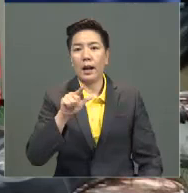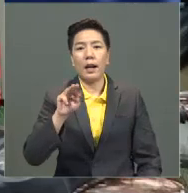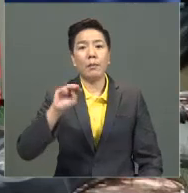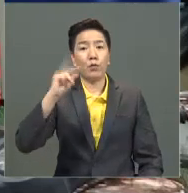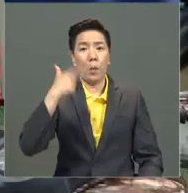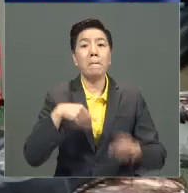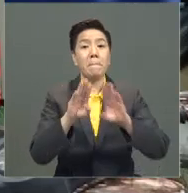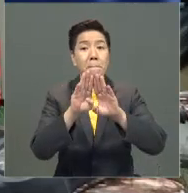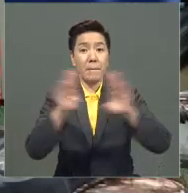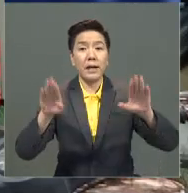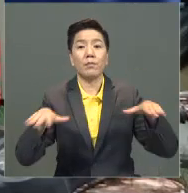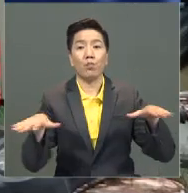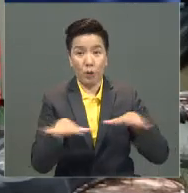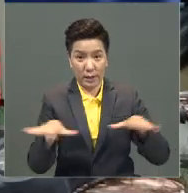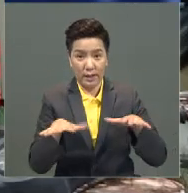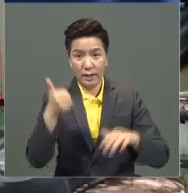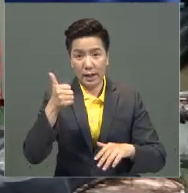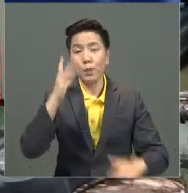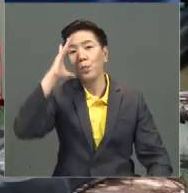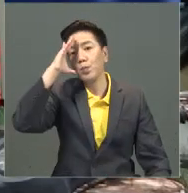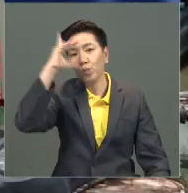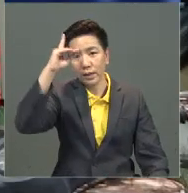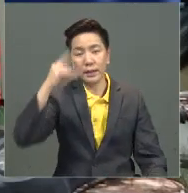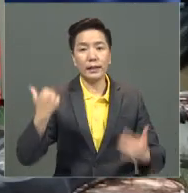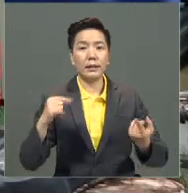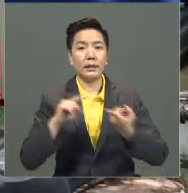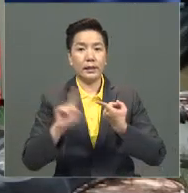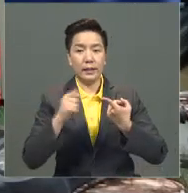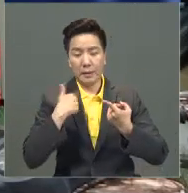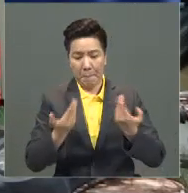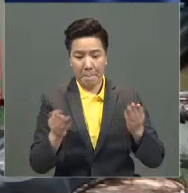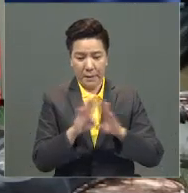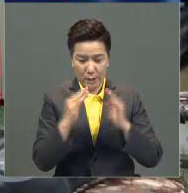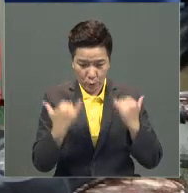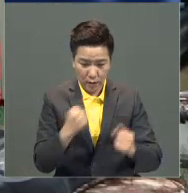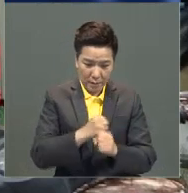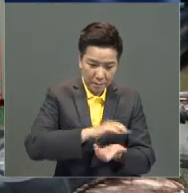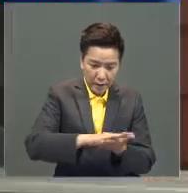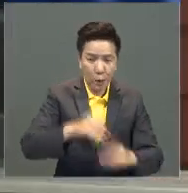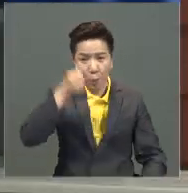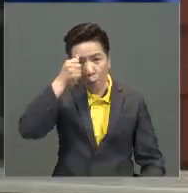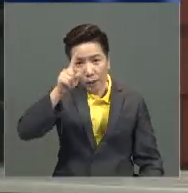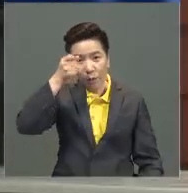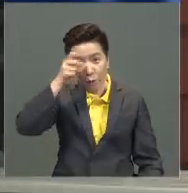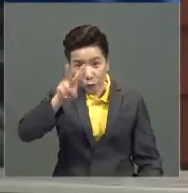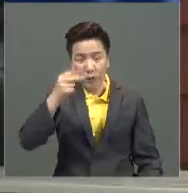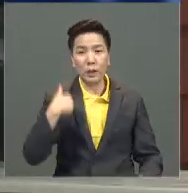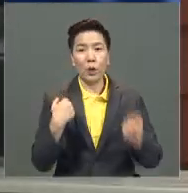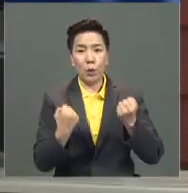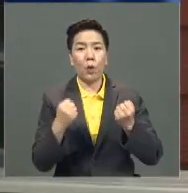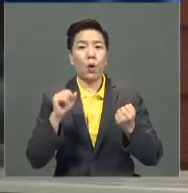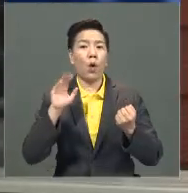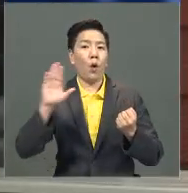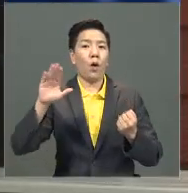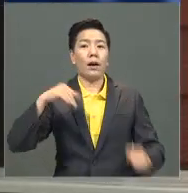จะกลับมาเปิดให้บริการตามปกติอีกครั้งในวันพรุ่งนี้นะคะหลังจากที่มีการปิดทำความสะอาดเป็นเวลา2วันส่วนรถพระ